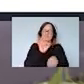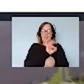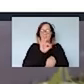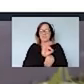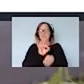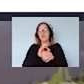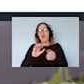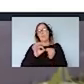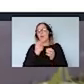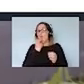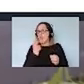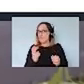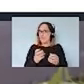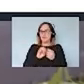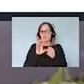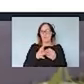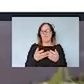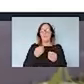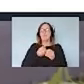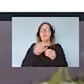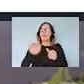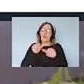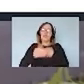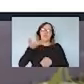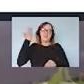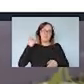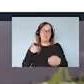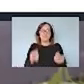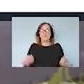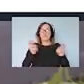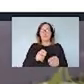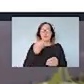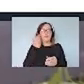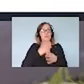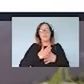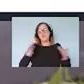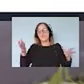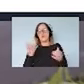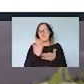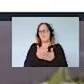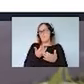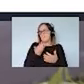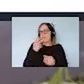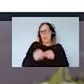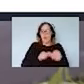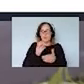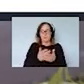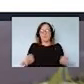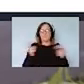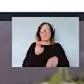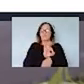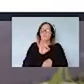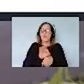albo energetyczne. I parę lat temu powstało bardzo dużo, czy już od paru lat powstaje bardzo dużo projektów związanych